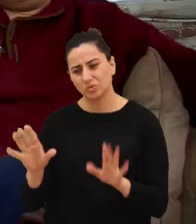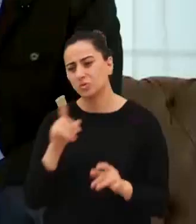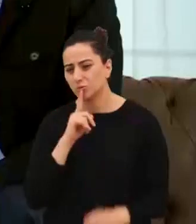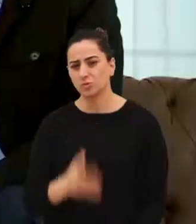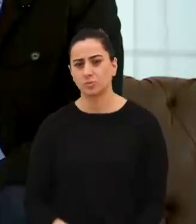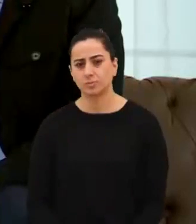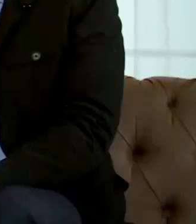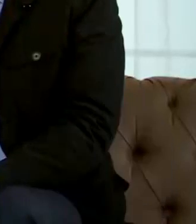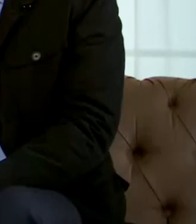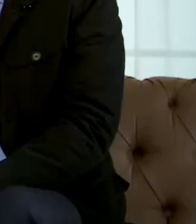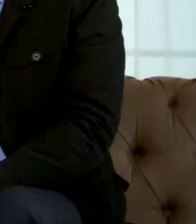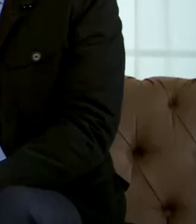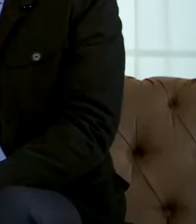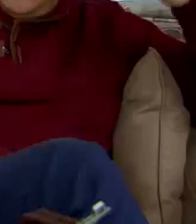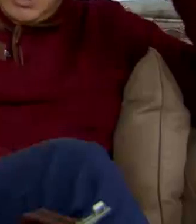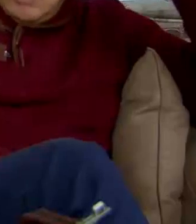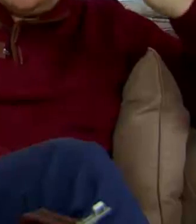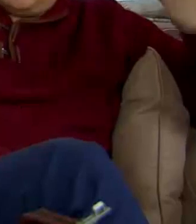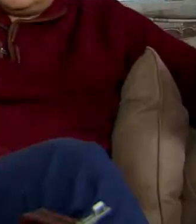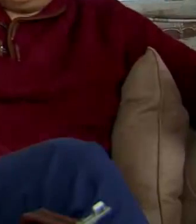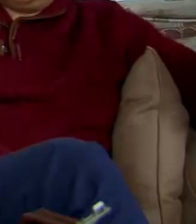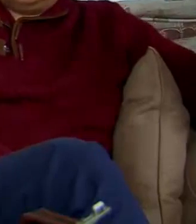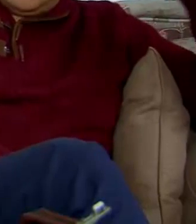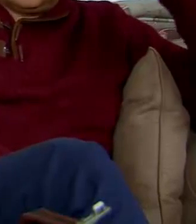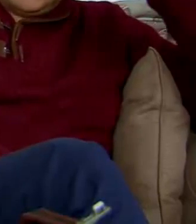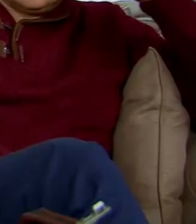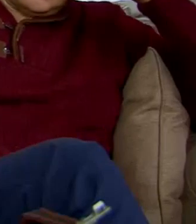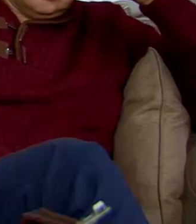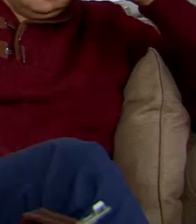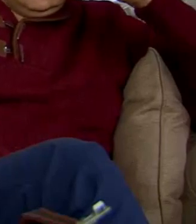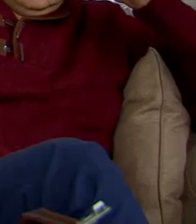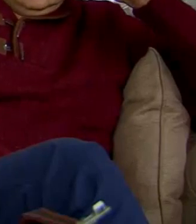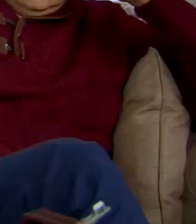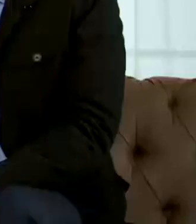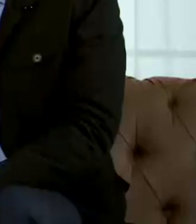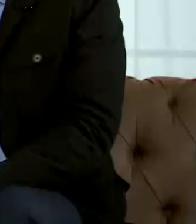ya. Dur bir ya. İyice bir düşünelim şimdi ne yapacağımızı.